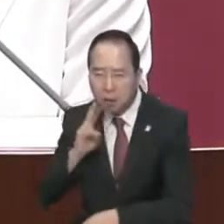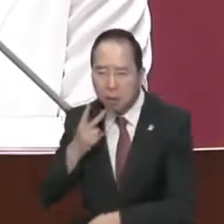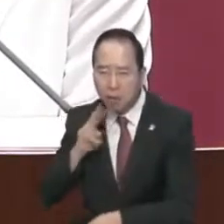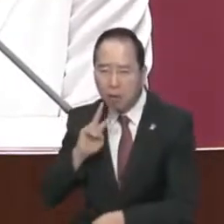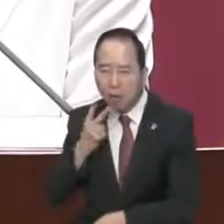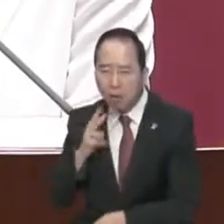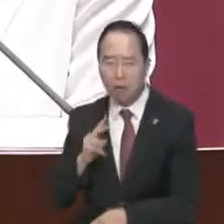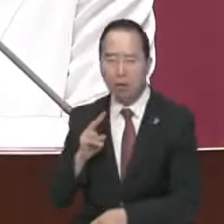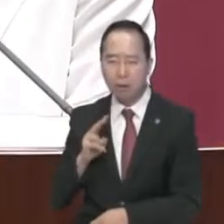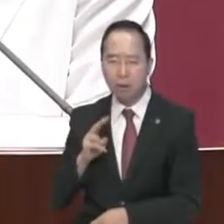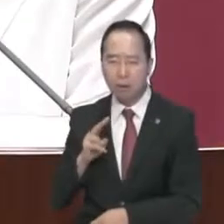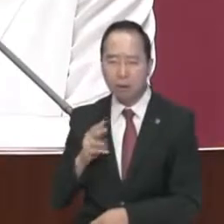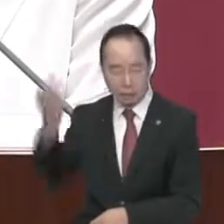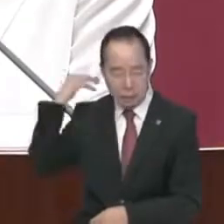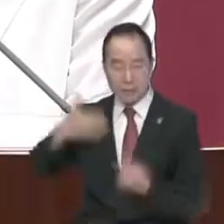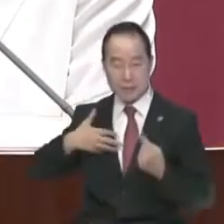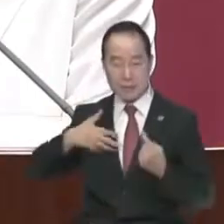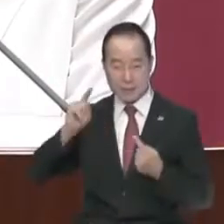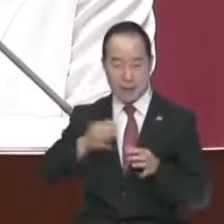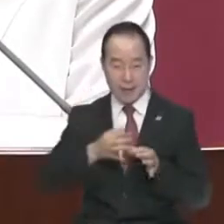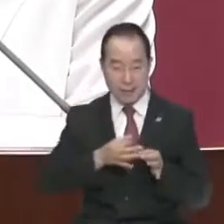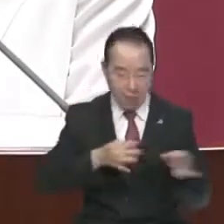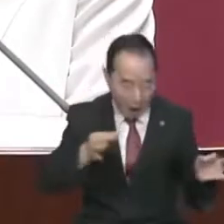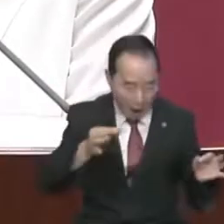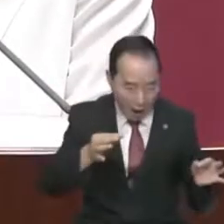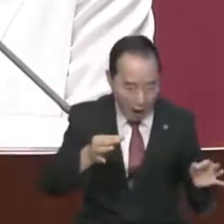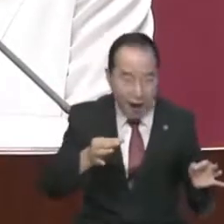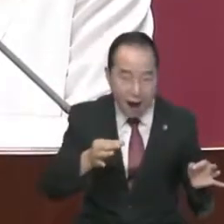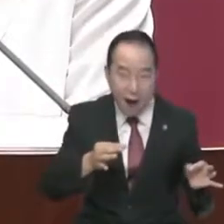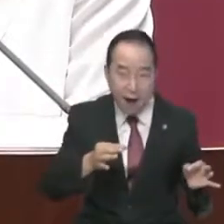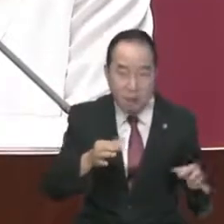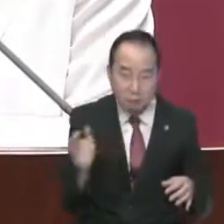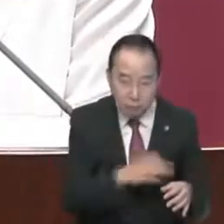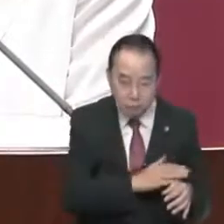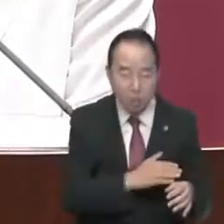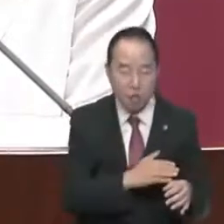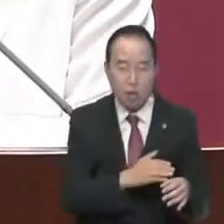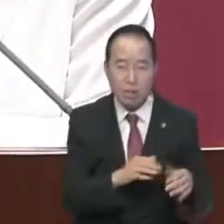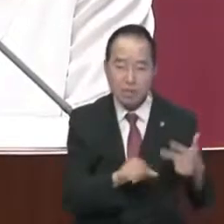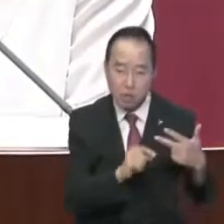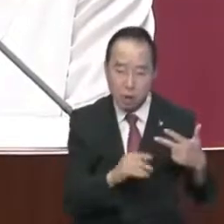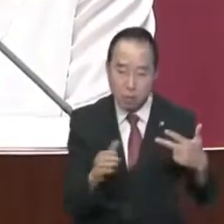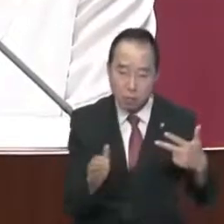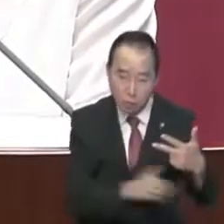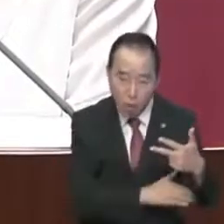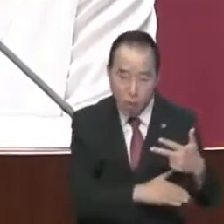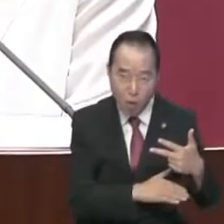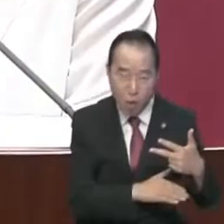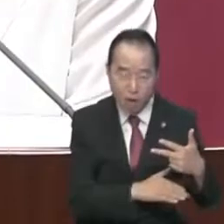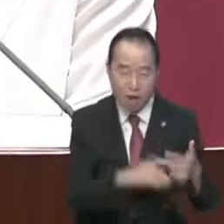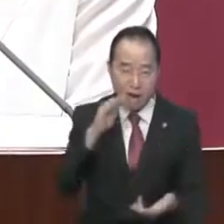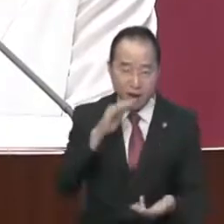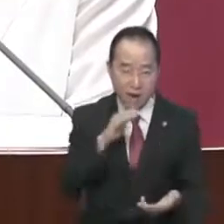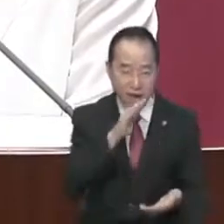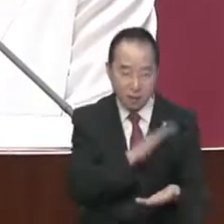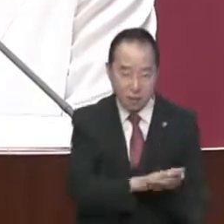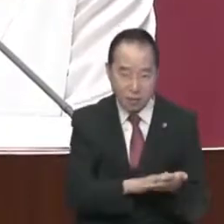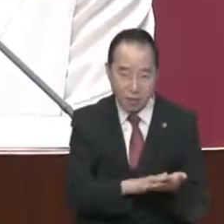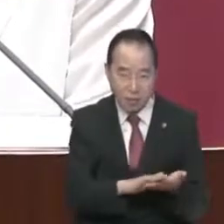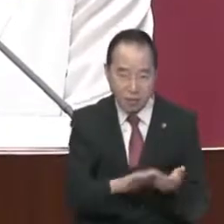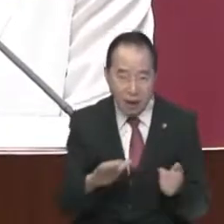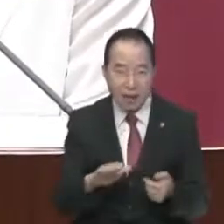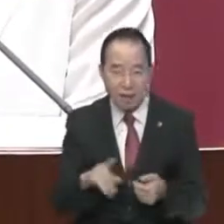논의가 그 1차 재난지원금이 소진되는 것이 체감되기 시작했던 7월부터 등장을 했습니다. 근데 그때부터 계속 정부와 재정당국에서 딱